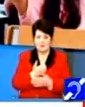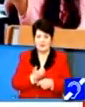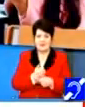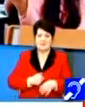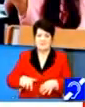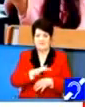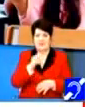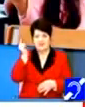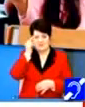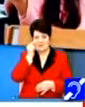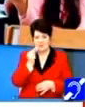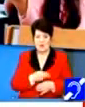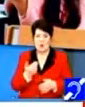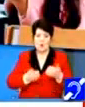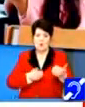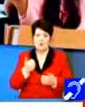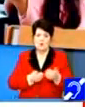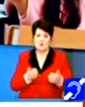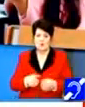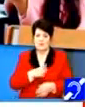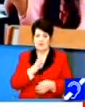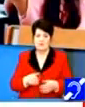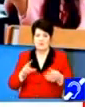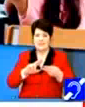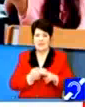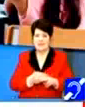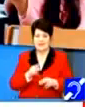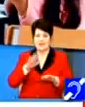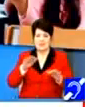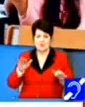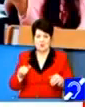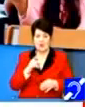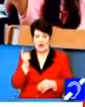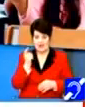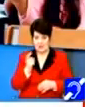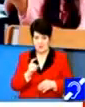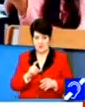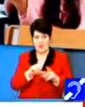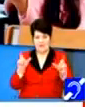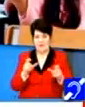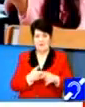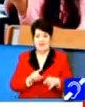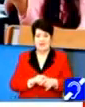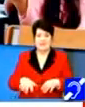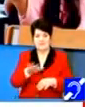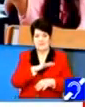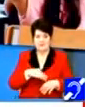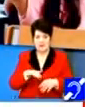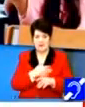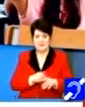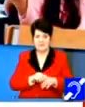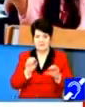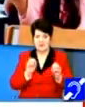cercetările științifice. Concursul s-a desfășurat la Colegiul Tehnic Agricol din Soroca. Și dacă unii sunt preocupați de spațiu, alții au venit cu